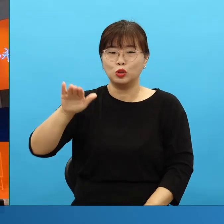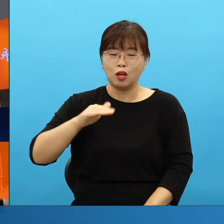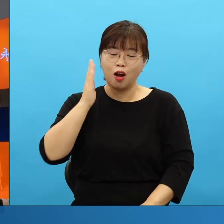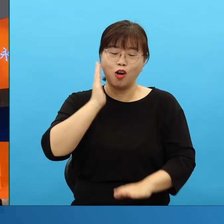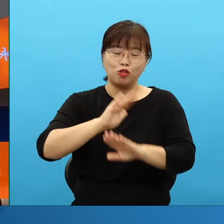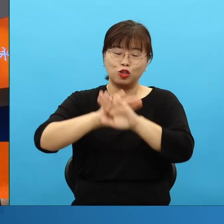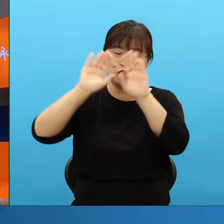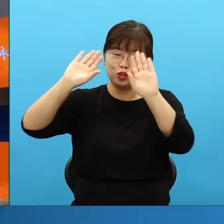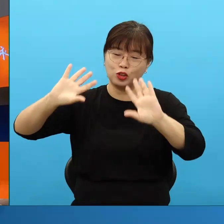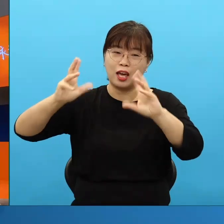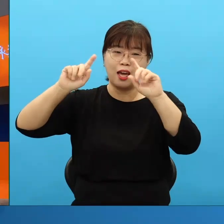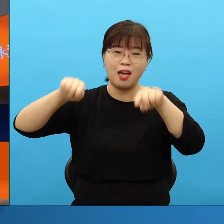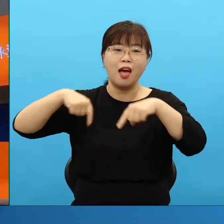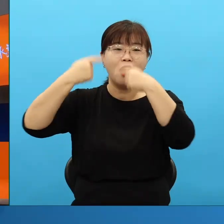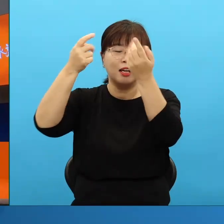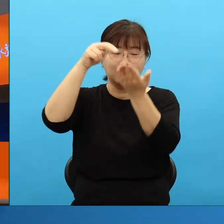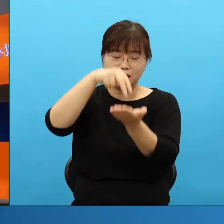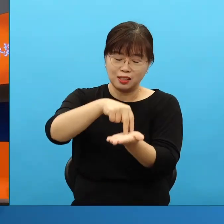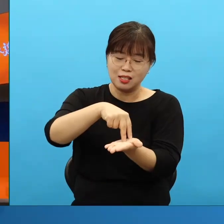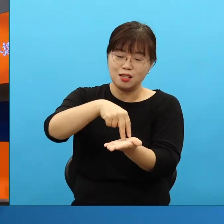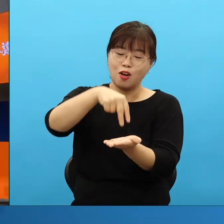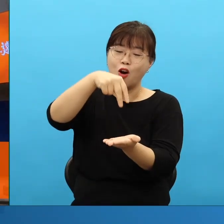우리들도 천국에